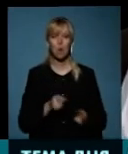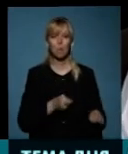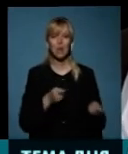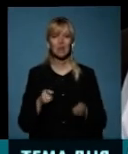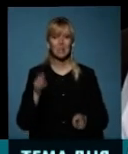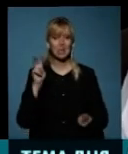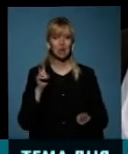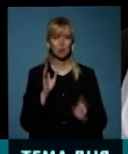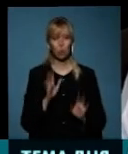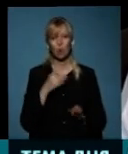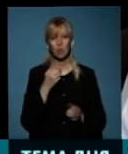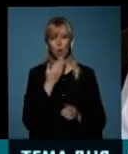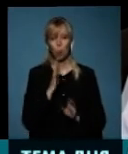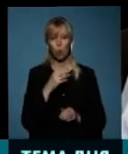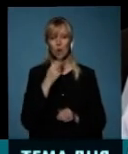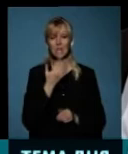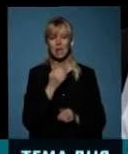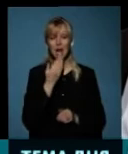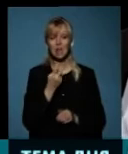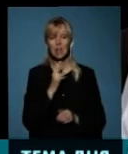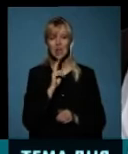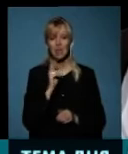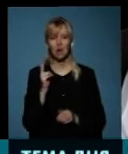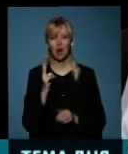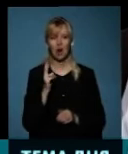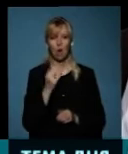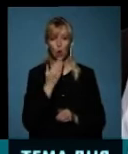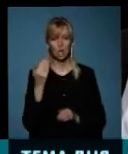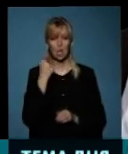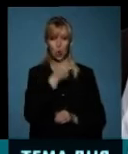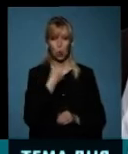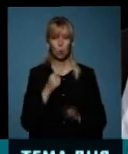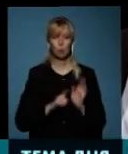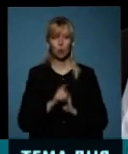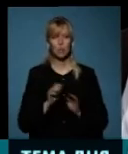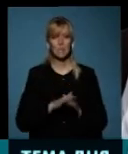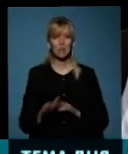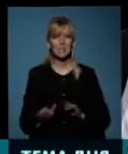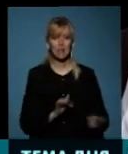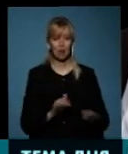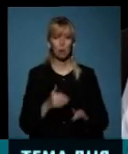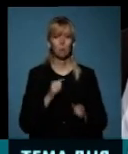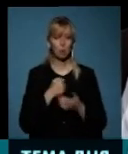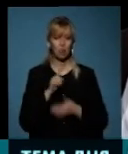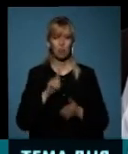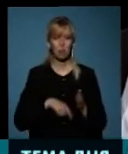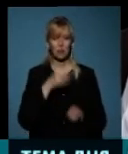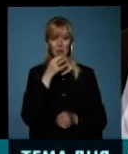за, ну, не говорити за два останніх роки, як ми почали здійснювати діяльність, ми можемо з певністю сказати, що ми